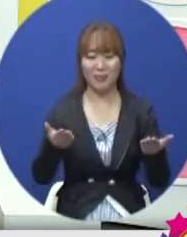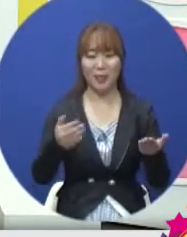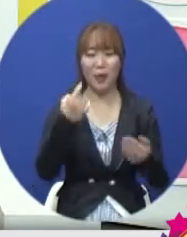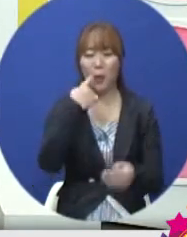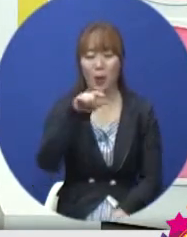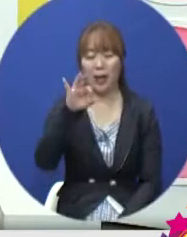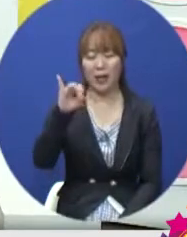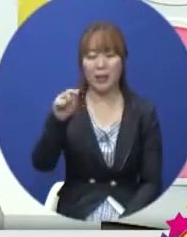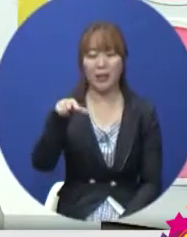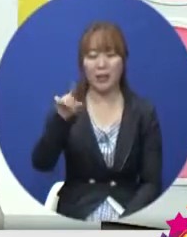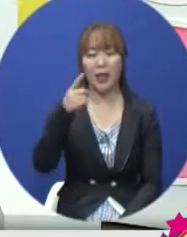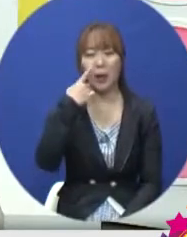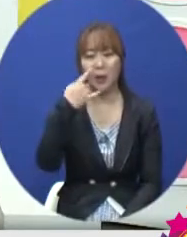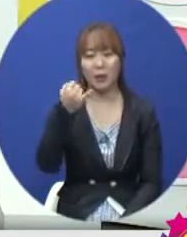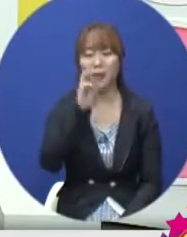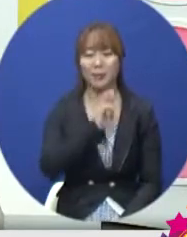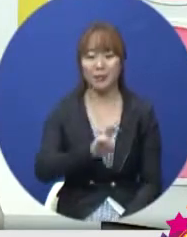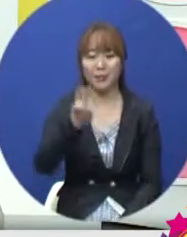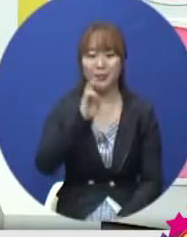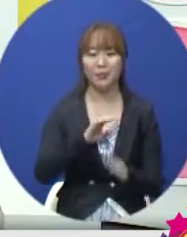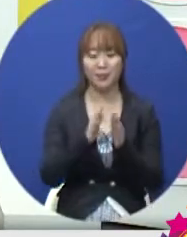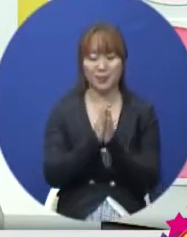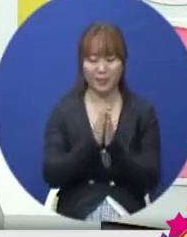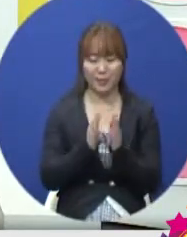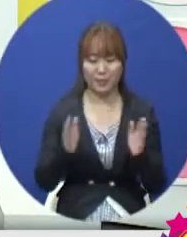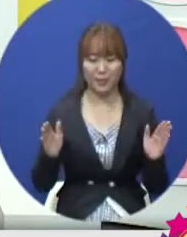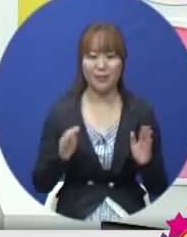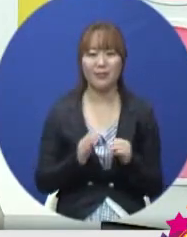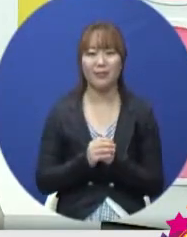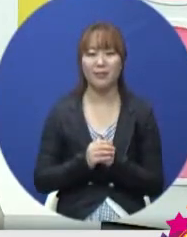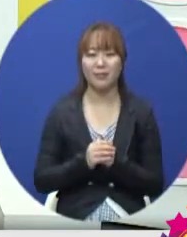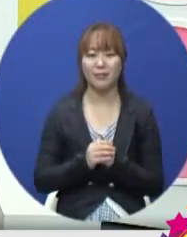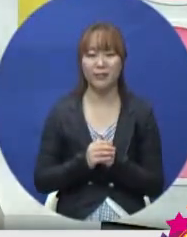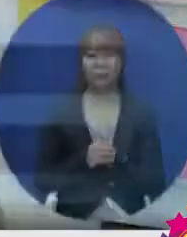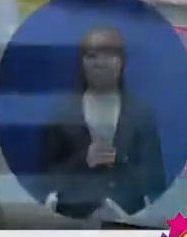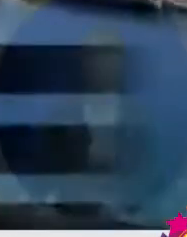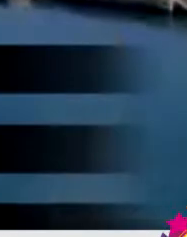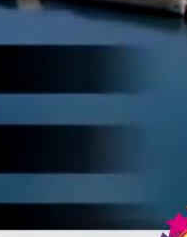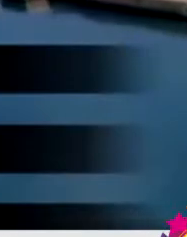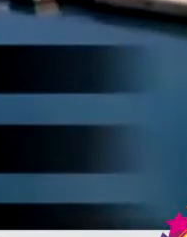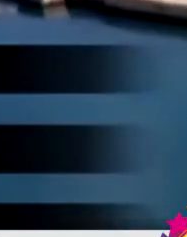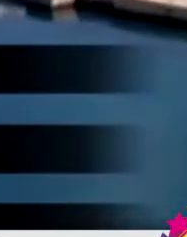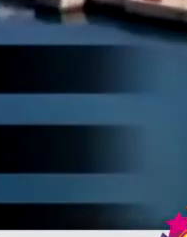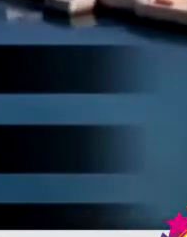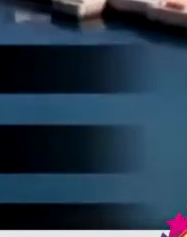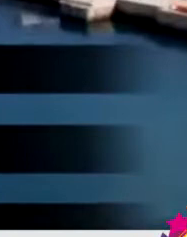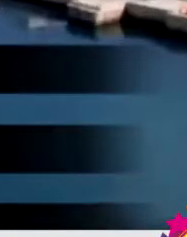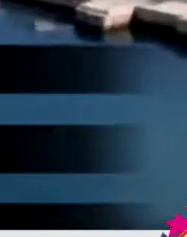네. 황인자 어머님께서 부르십니다. 동백 아가씨.